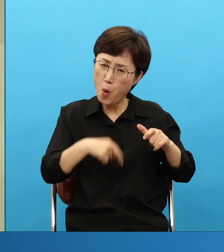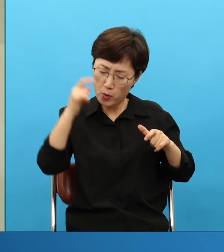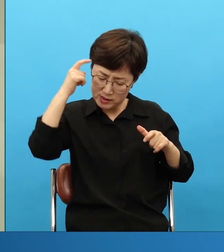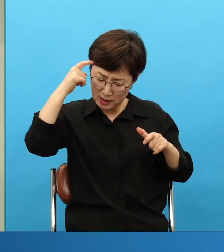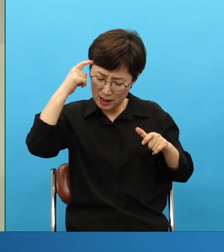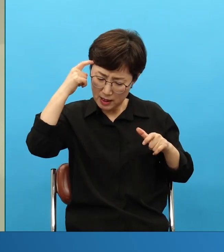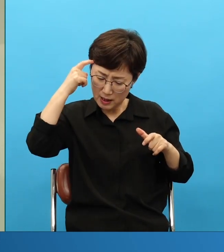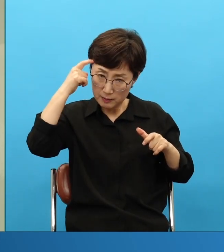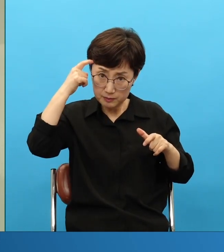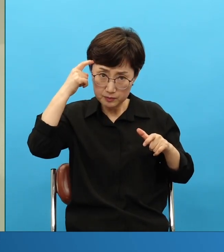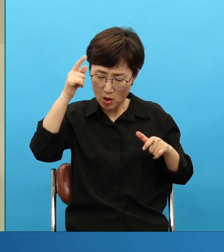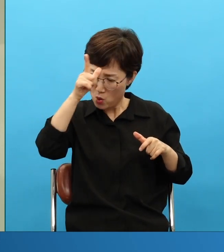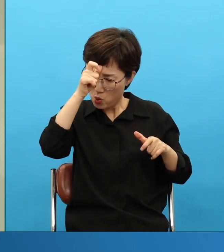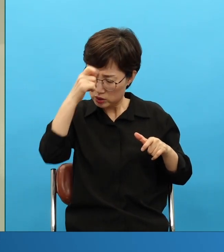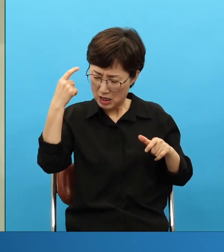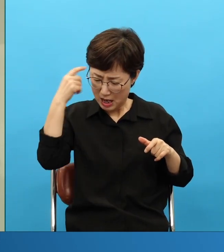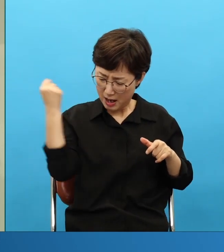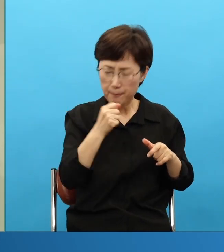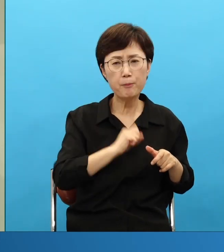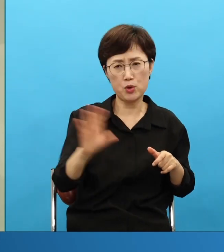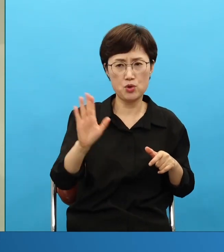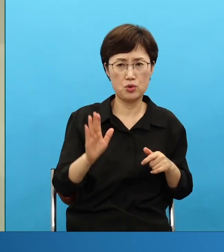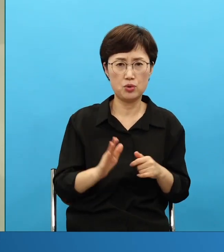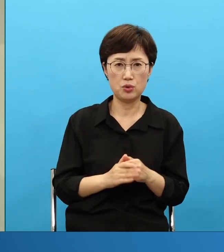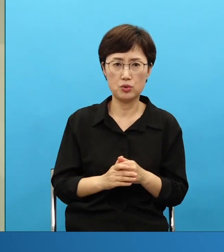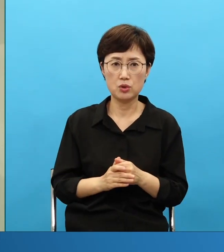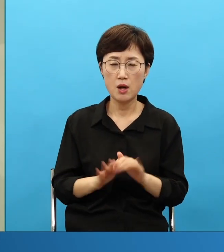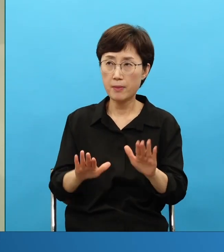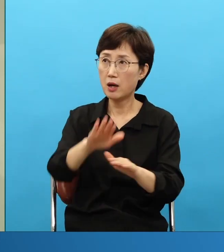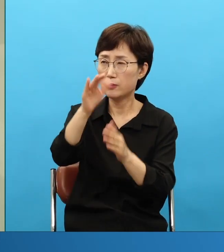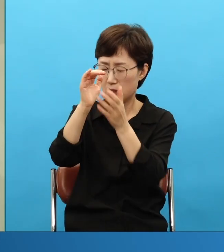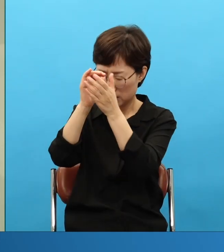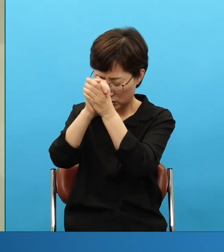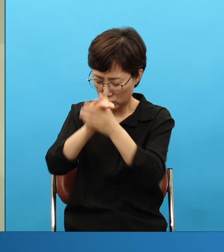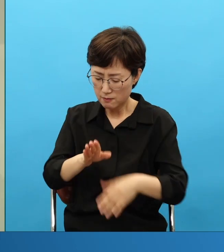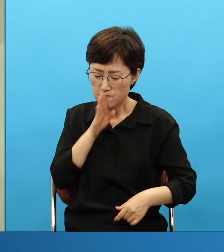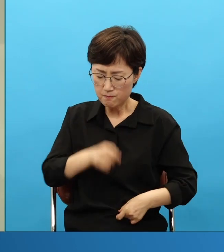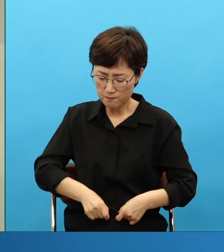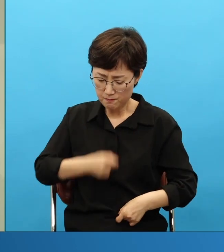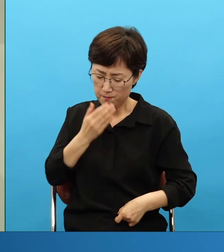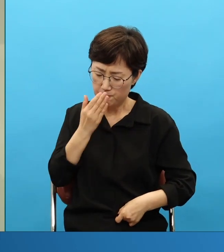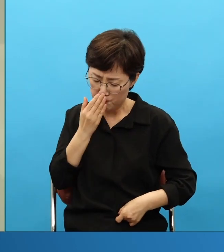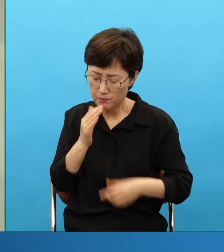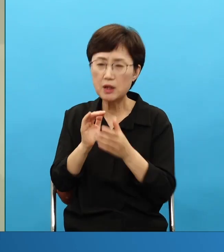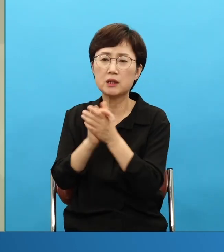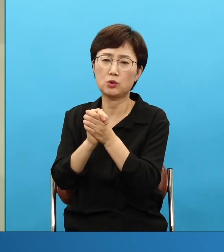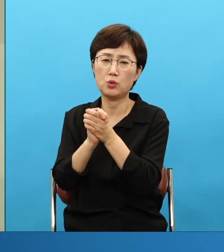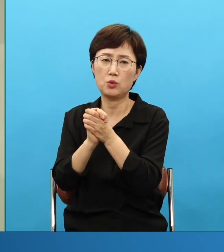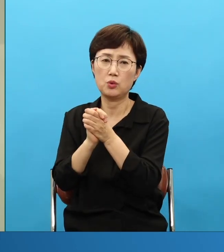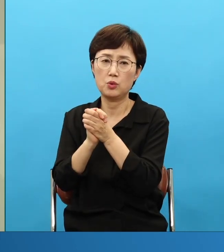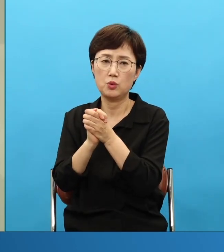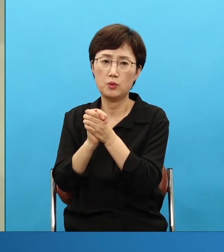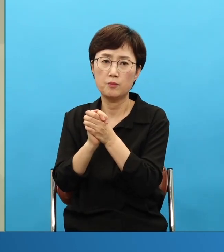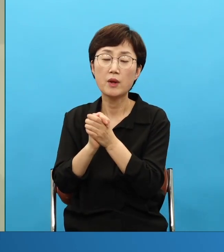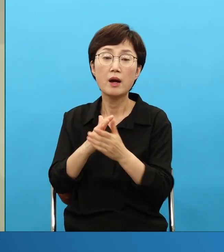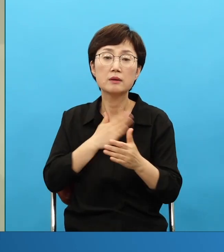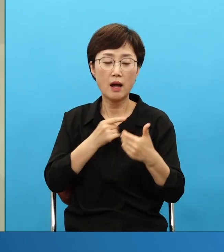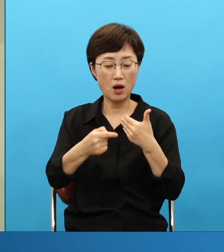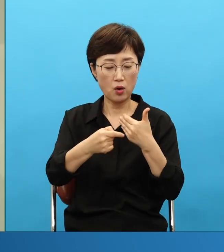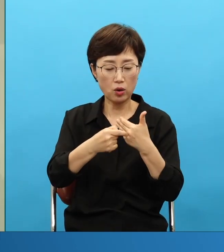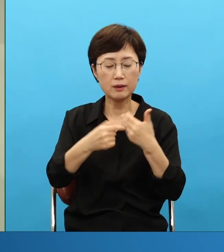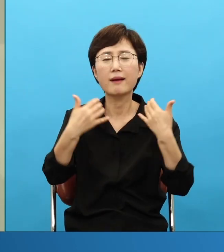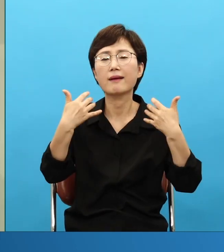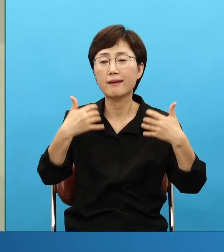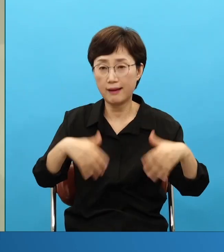reason to 그렇잖아요. rush it. Just pray until it comes out. 여러분이 아무리 연약해도 하나님이 가장 원하시는 망대를 세워버리면